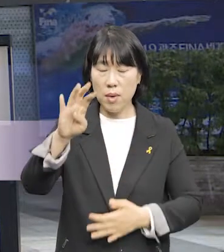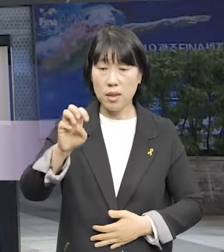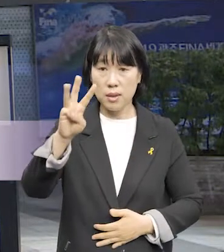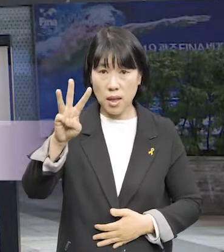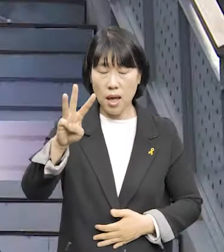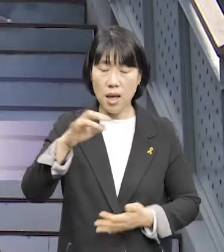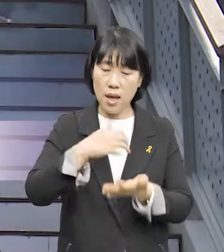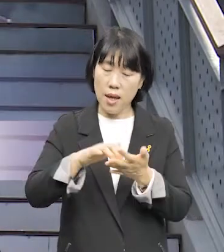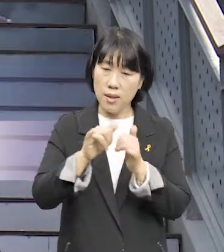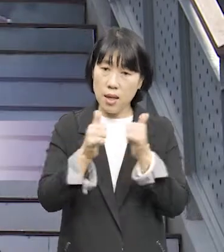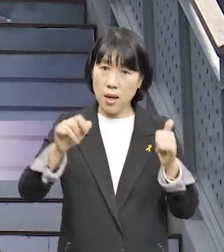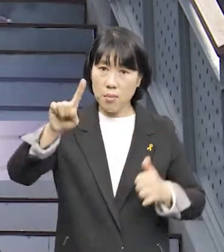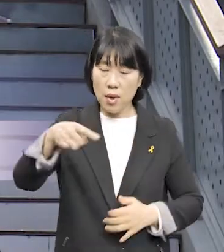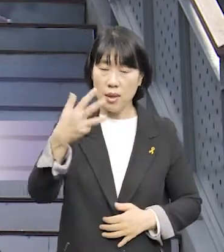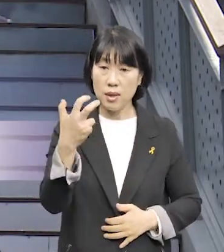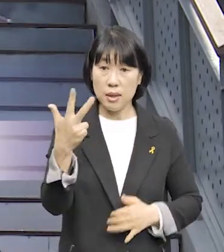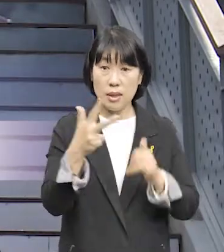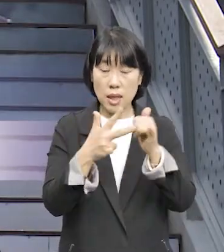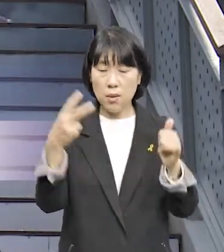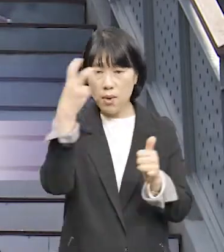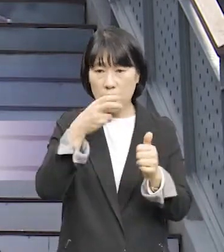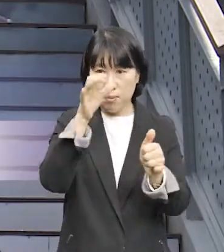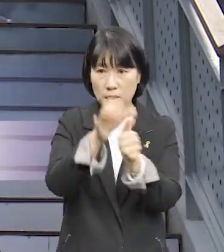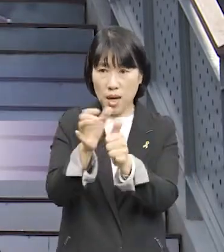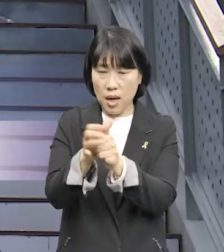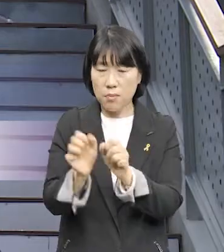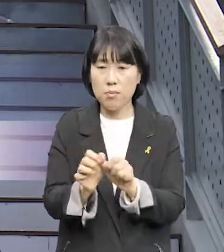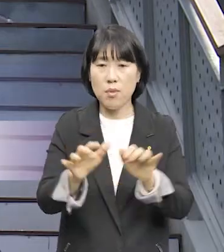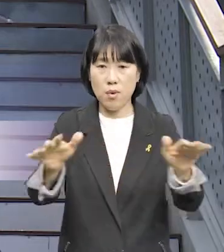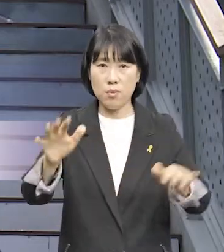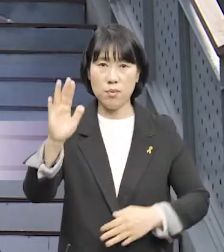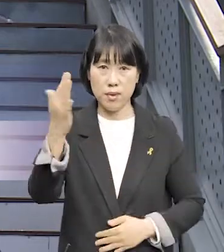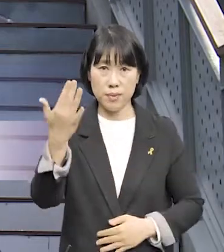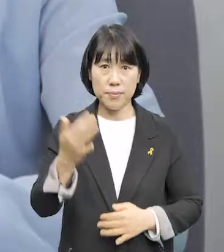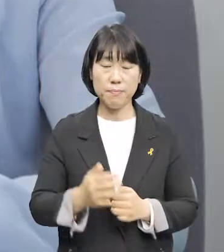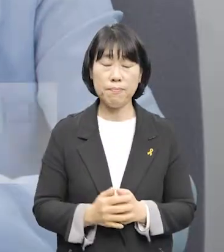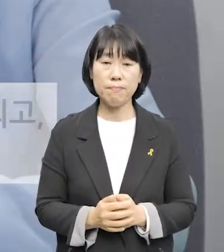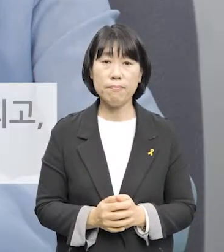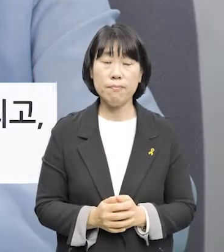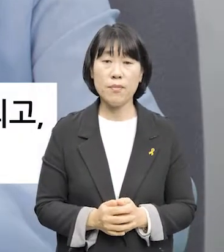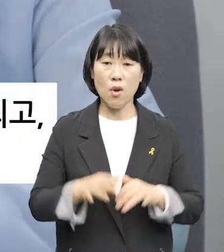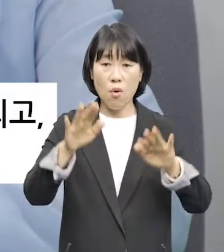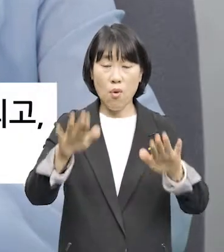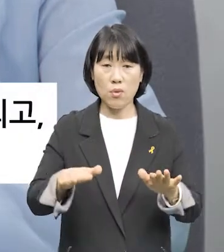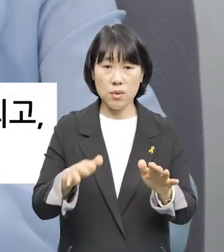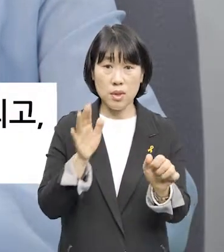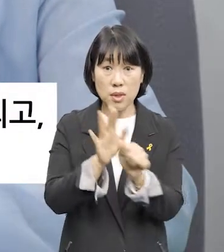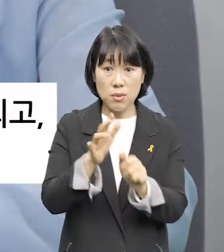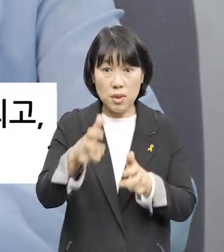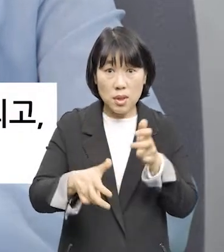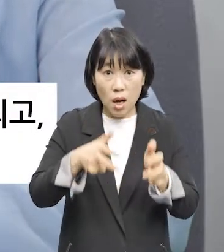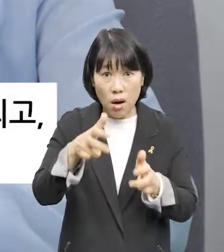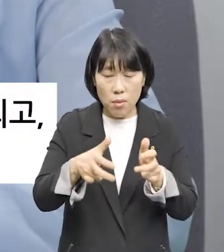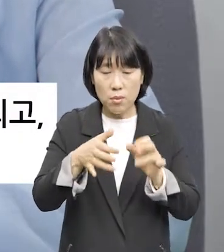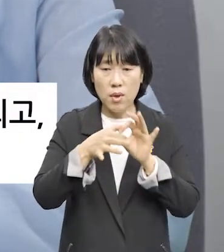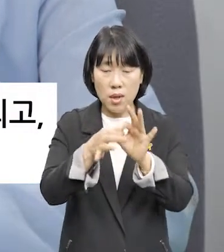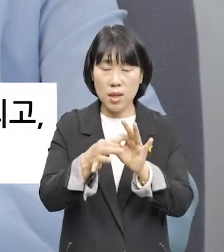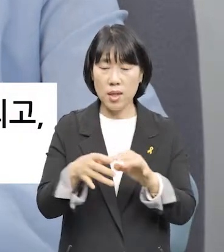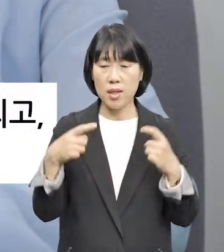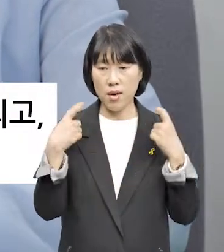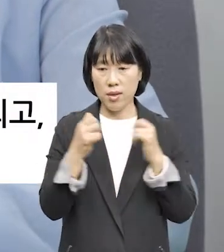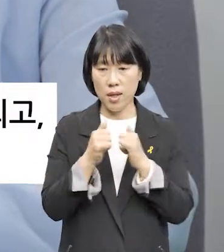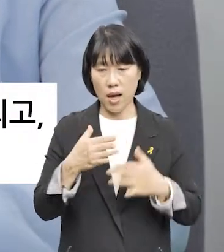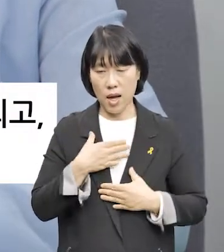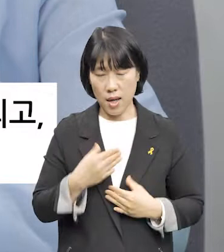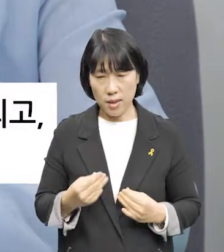43개소에 187명의 방역관리요원이 투입됩니다. 이번 지원 사업으로 여행객이